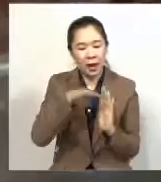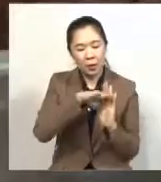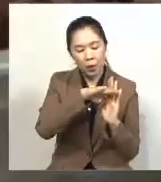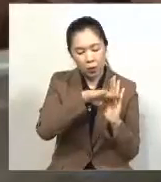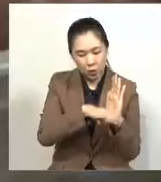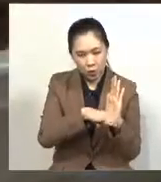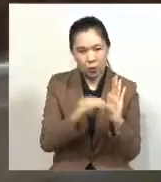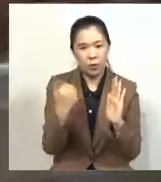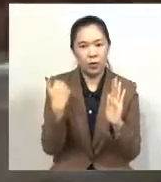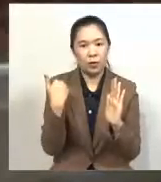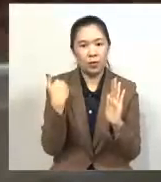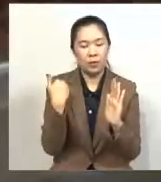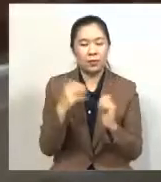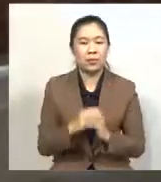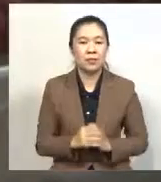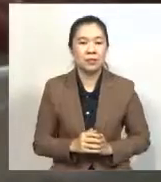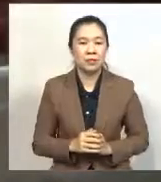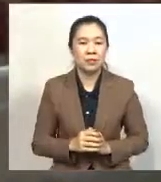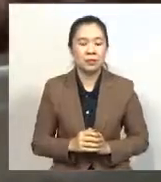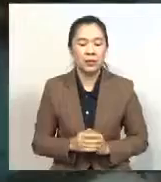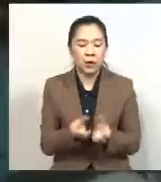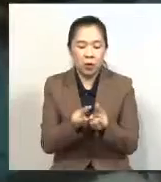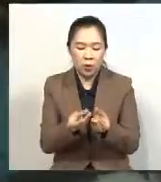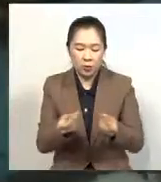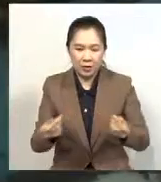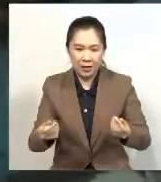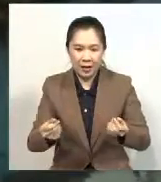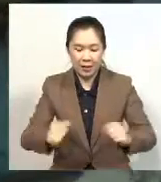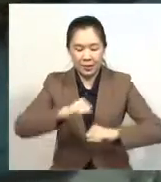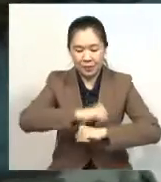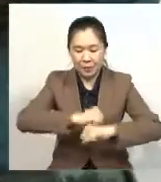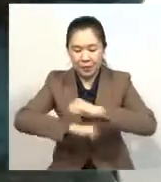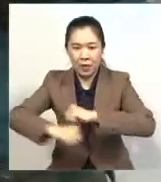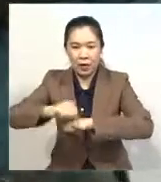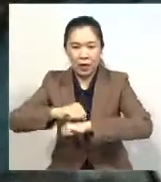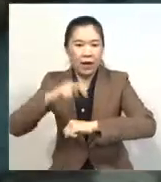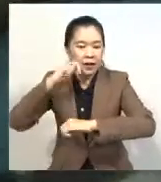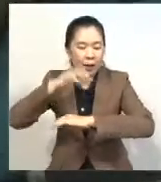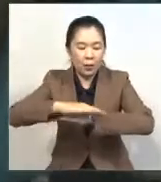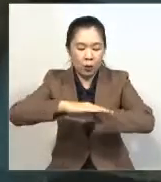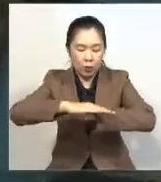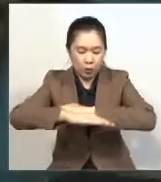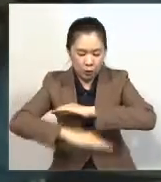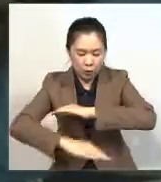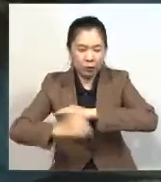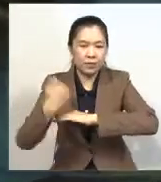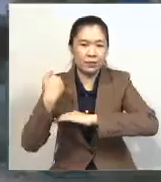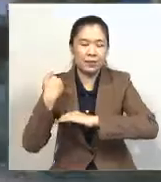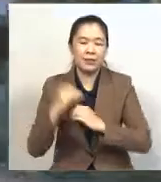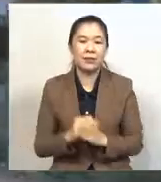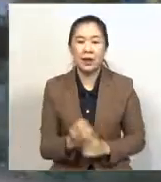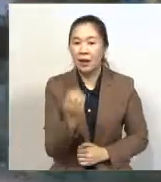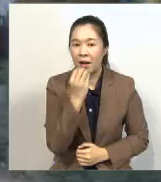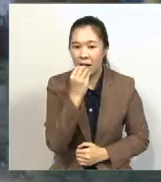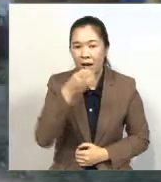งแล้วก็มีน้ำที่ล้นจากแนวกระสอบทรายที่วางไว้ท่วมถนนน้อยลงด้วยค่ะส่วนในเรื่องอาห